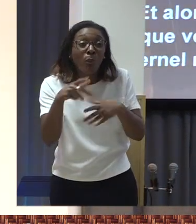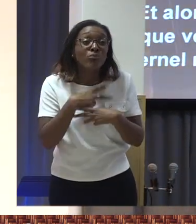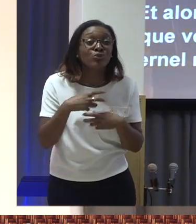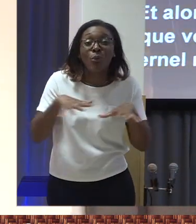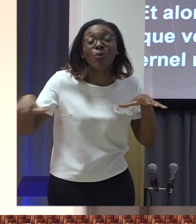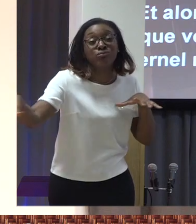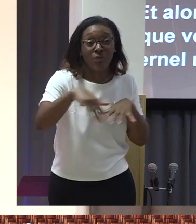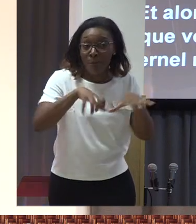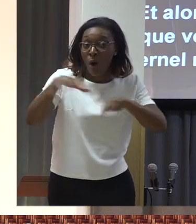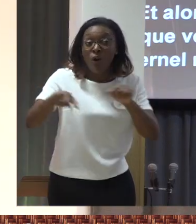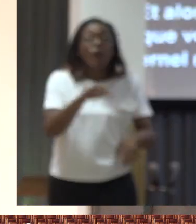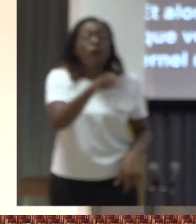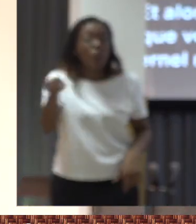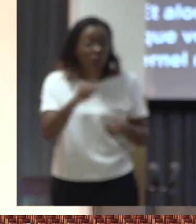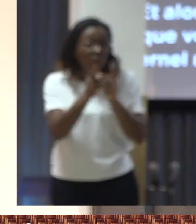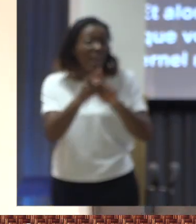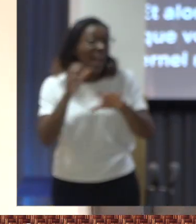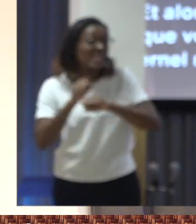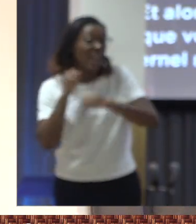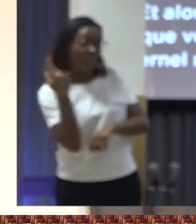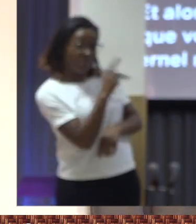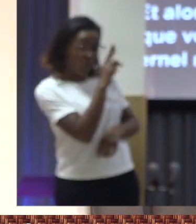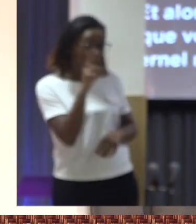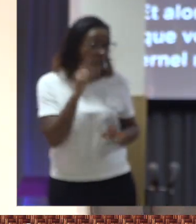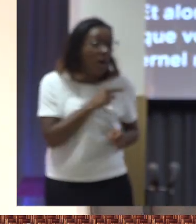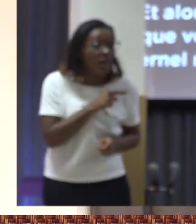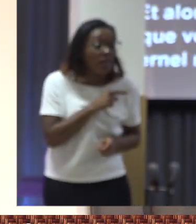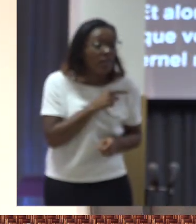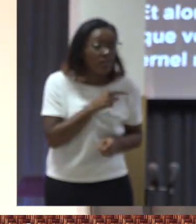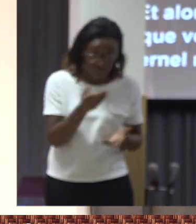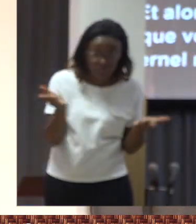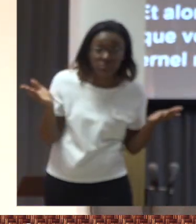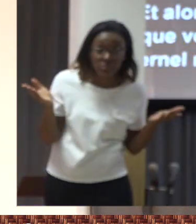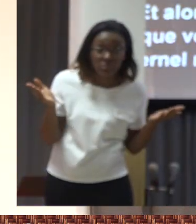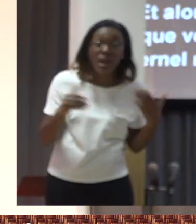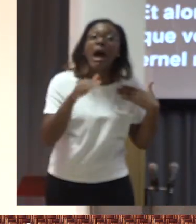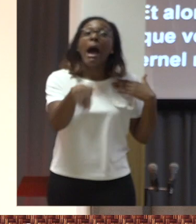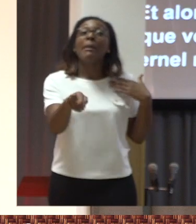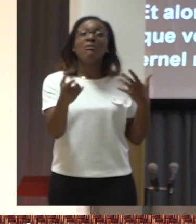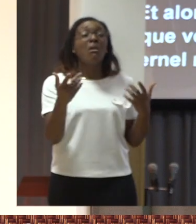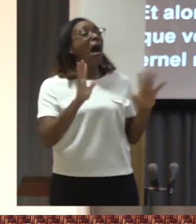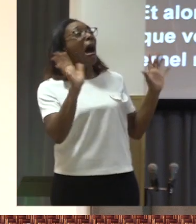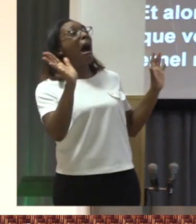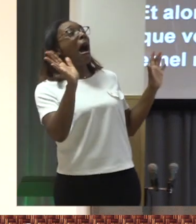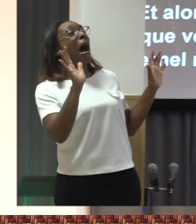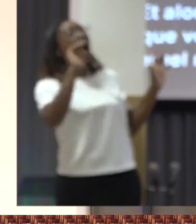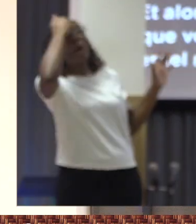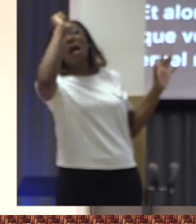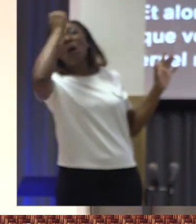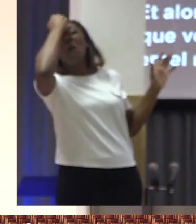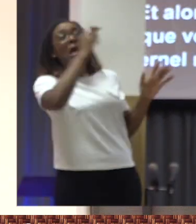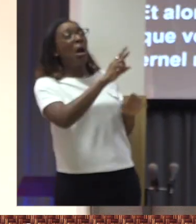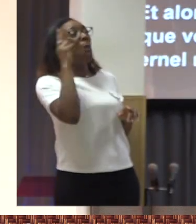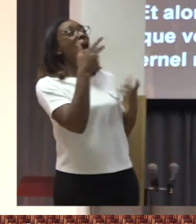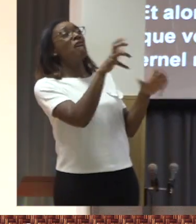vous-même vous serez ses esclaves. Et alors vous crierez contre votre roi, que vous vous serez